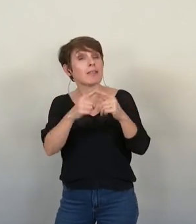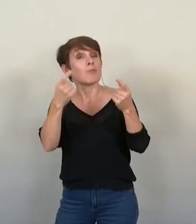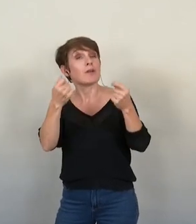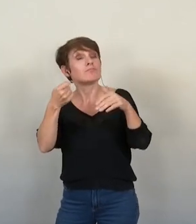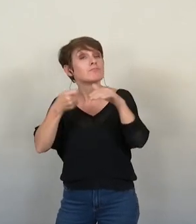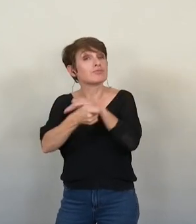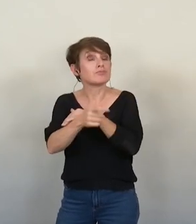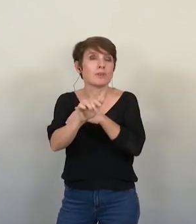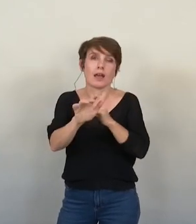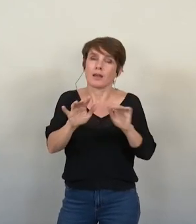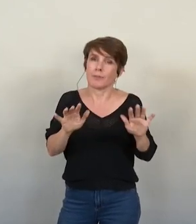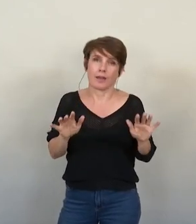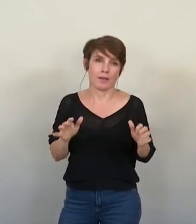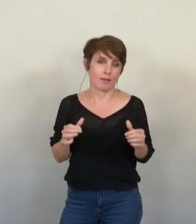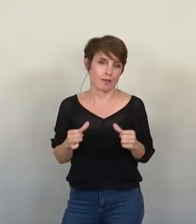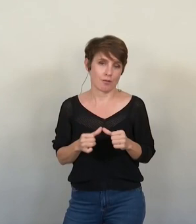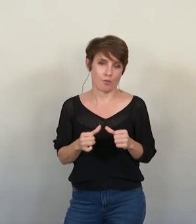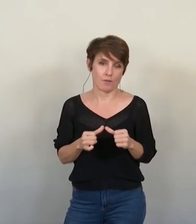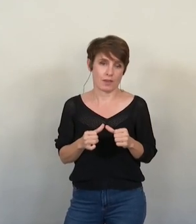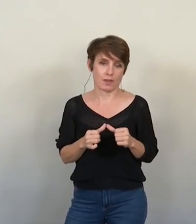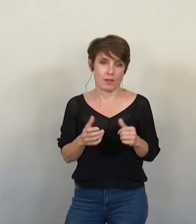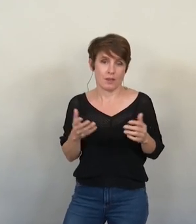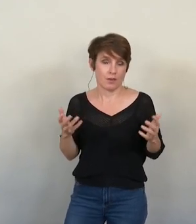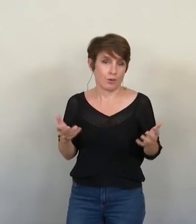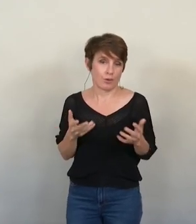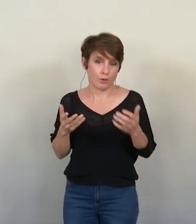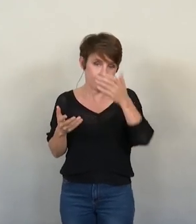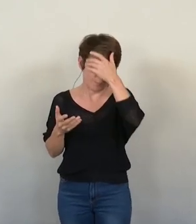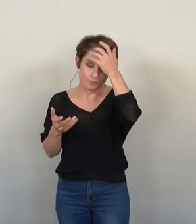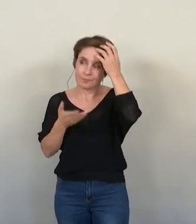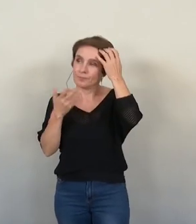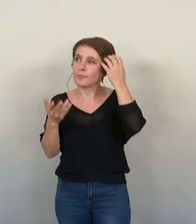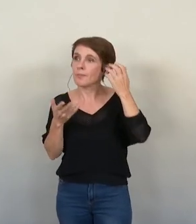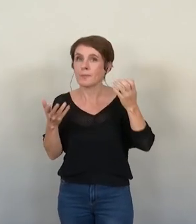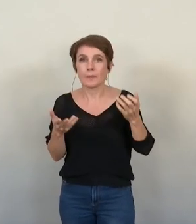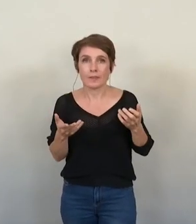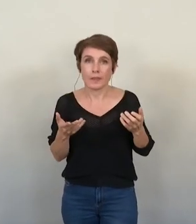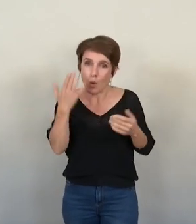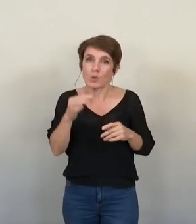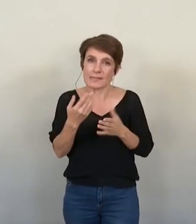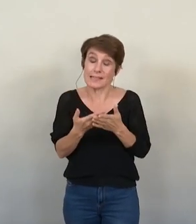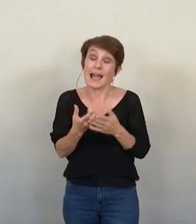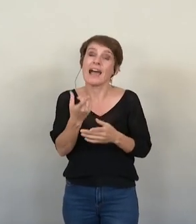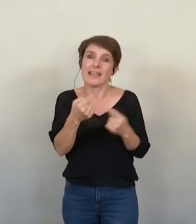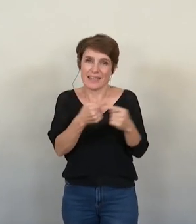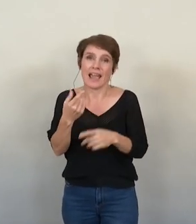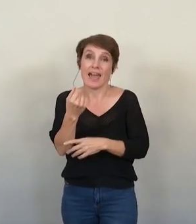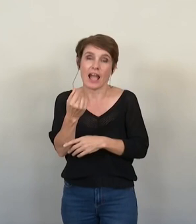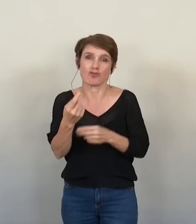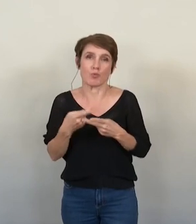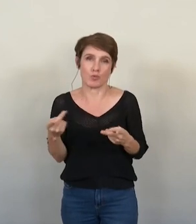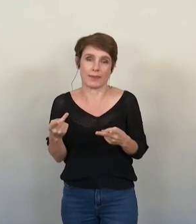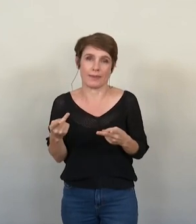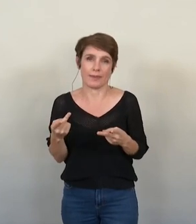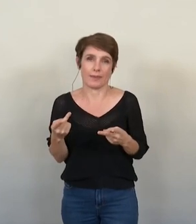effectivement on pourra pas se poser non plus les la question de c'est de l'argent public donc de l'argent public si on doit le